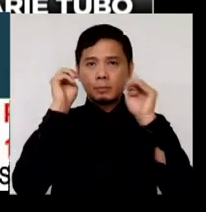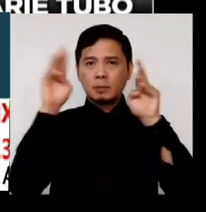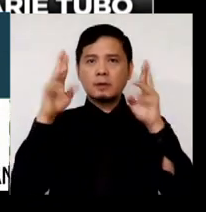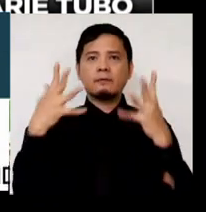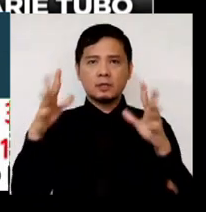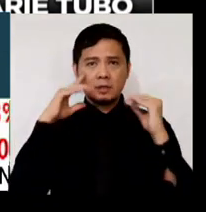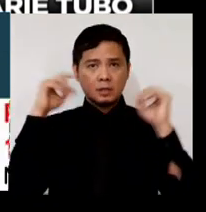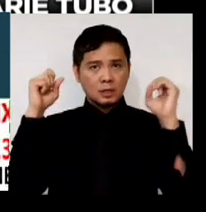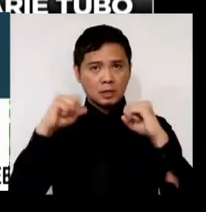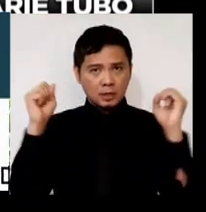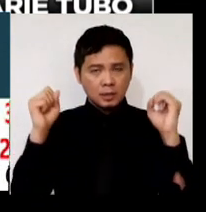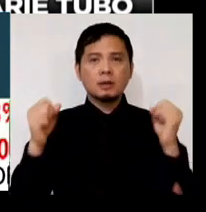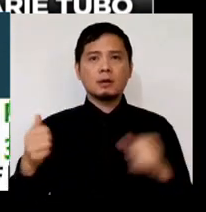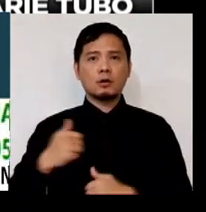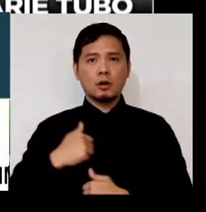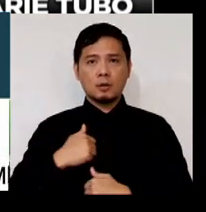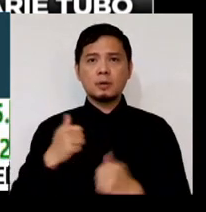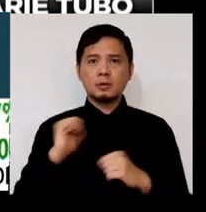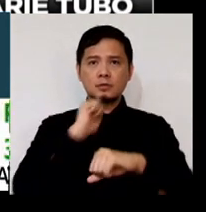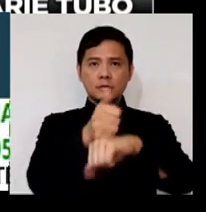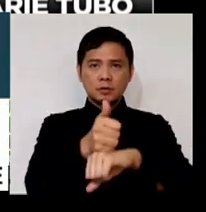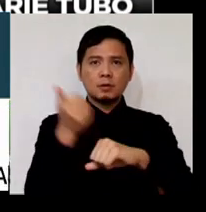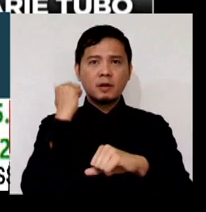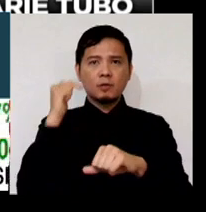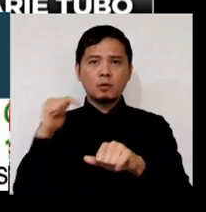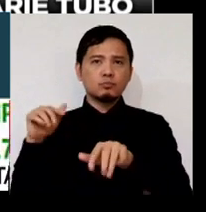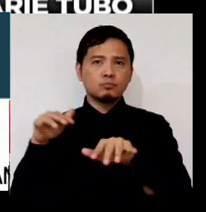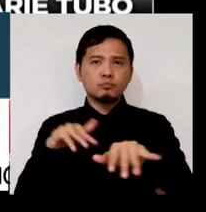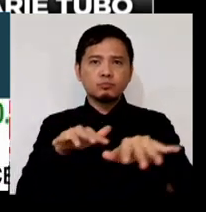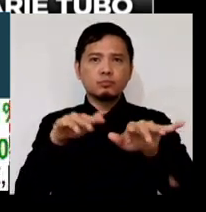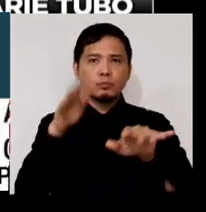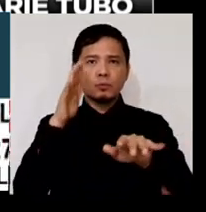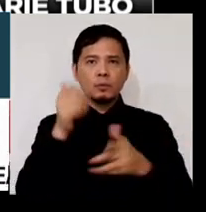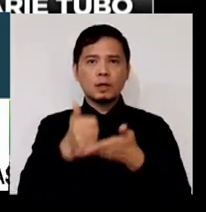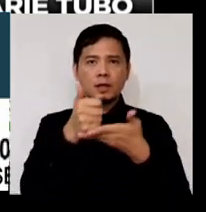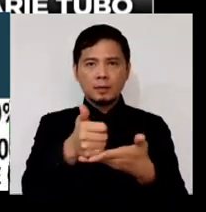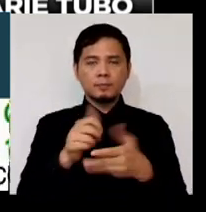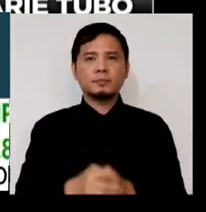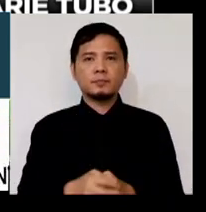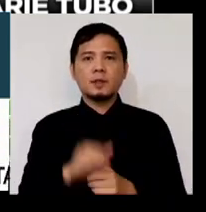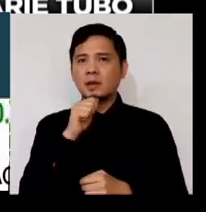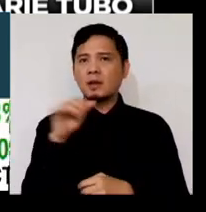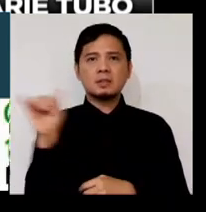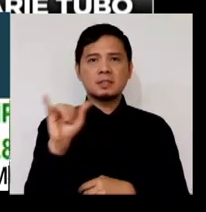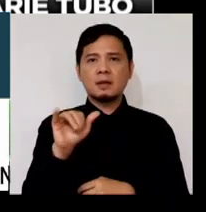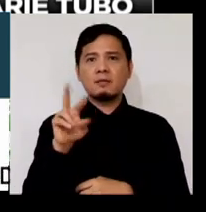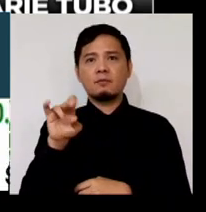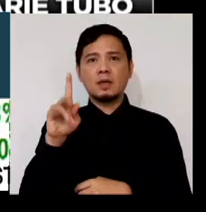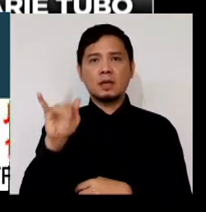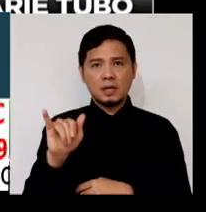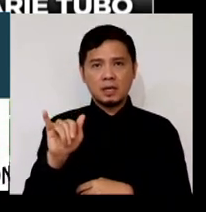mga PNP Army. So, ngayon nakahanda tayo, hindi kamukha nung Typhoon Vicky na walo ang namatay. Sa